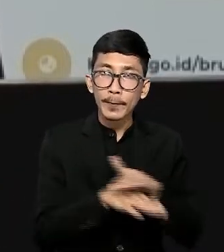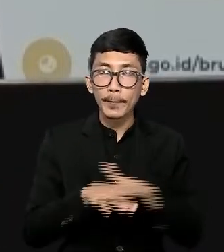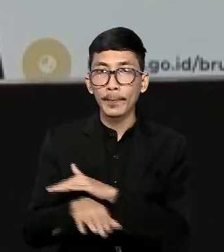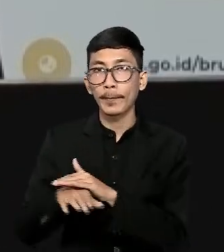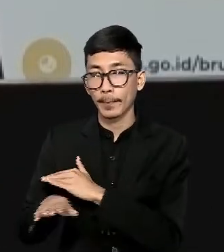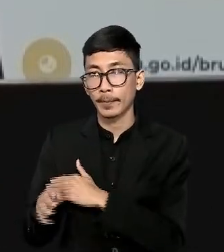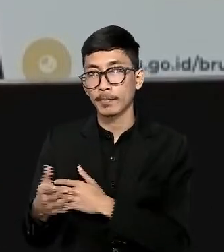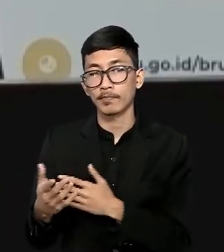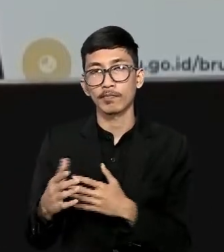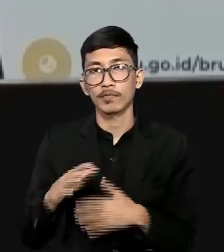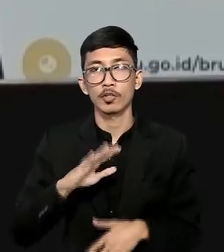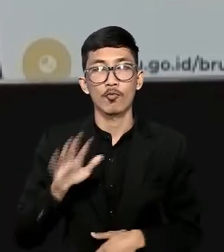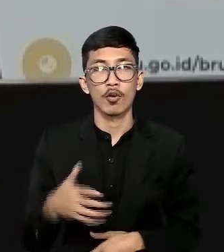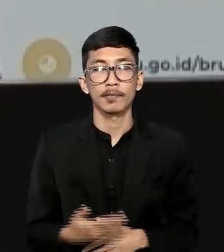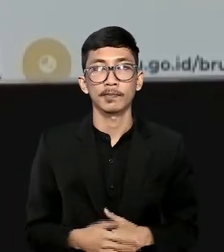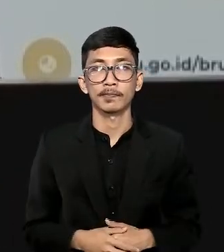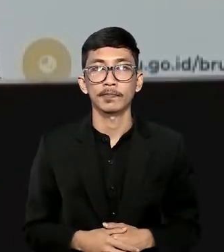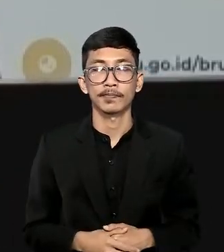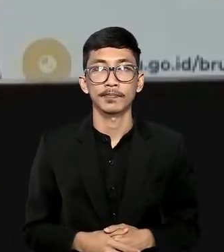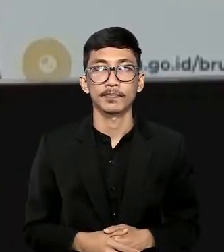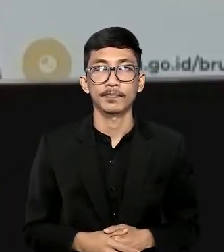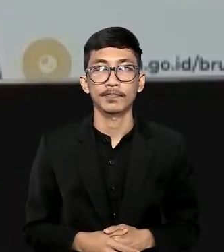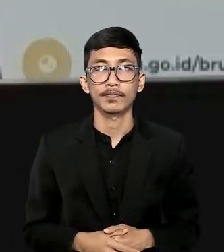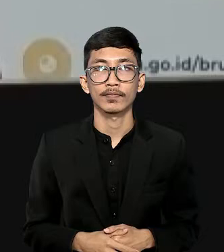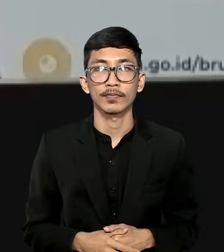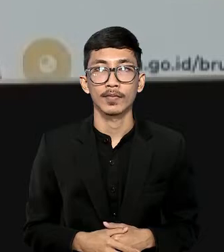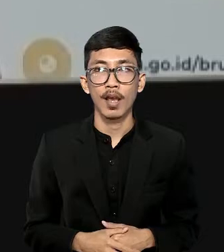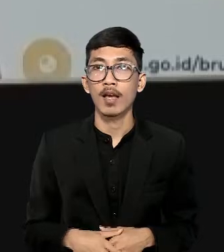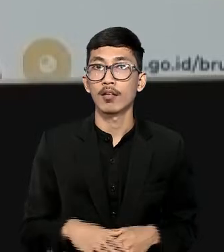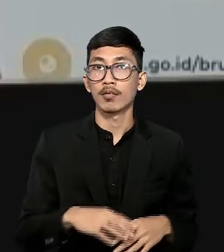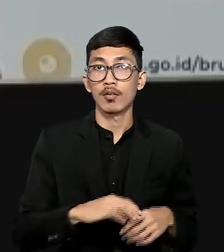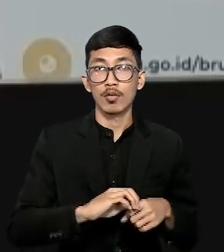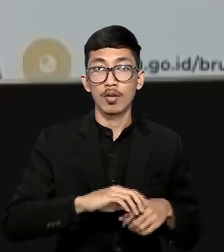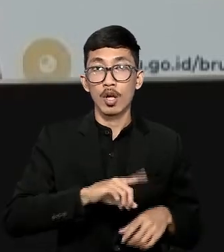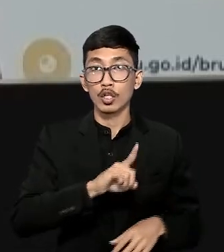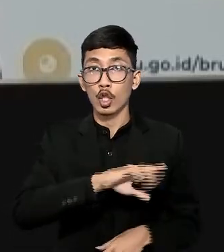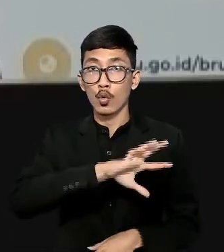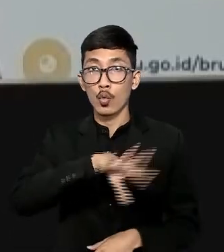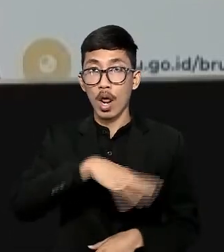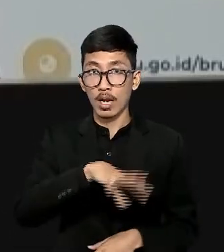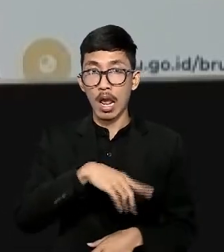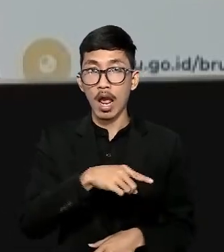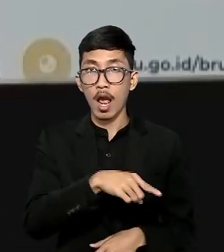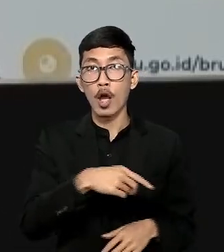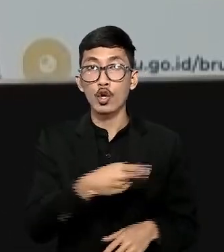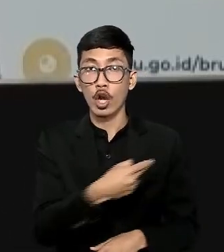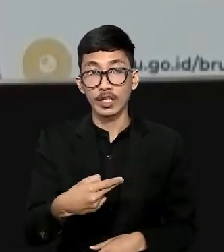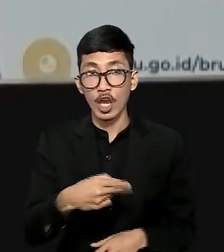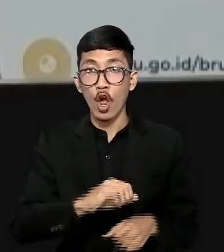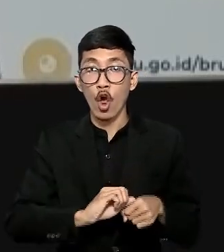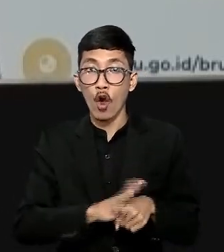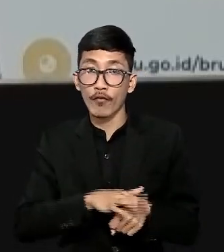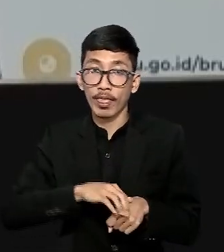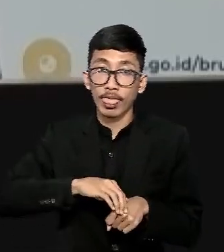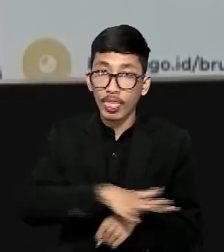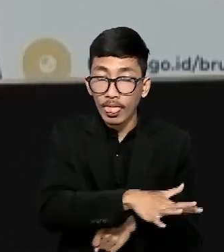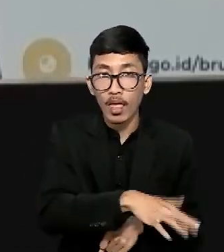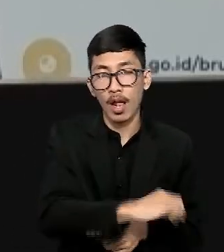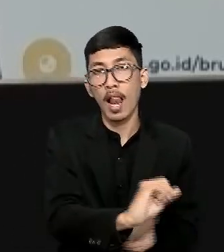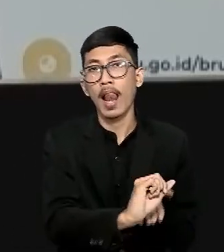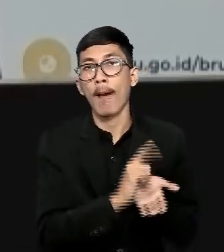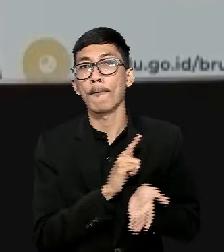Coffin akan tentunya dihubungi oleh KBRI apa yang bisa dibantu termasuk kita mengirim hand sanitizer